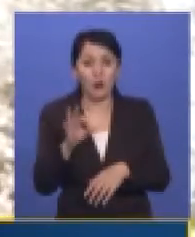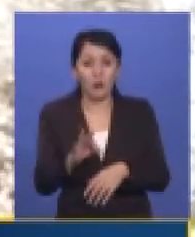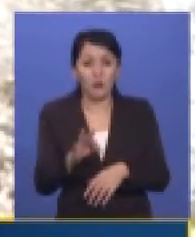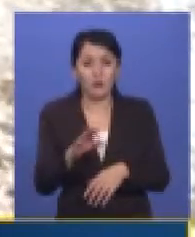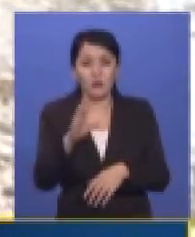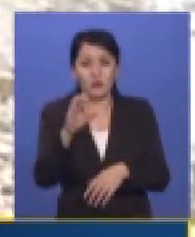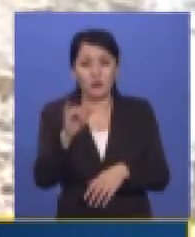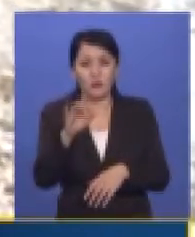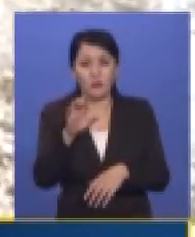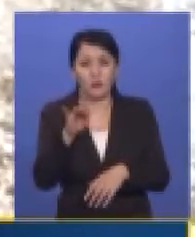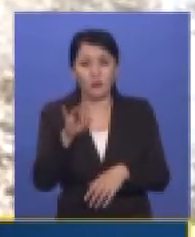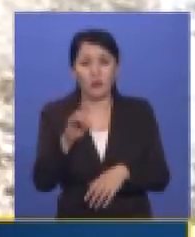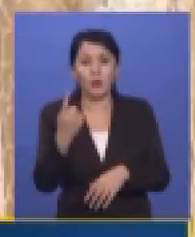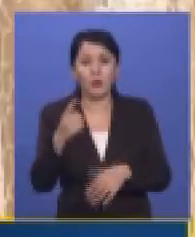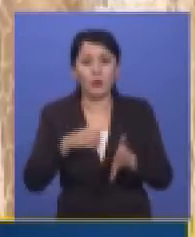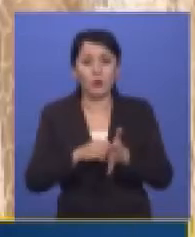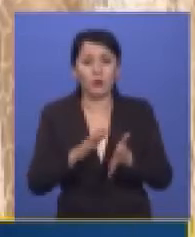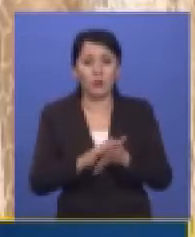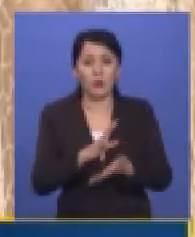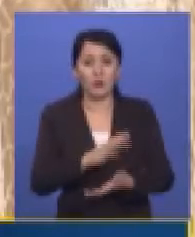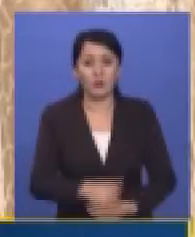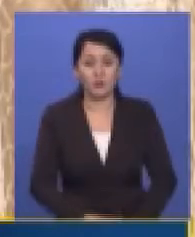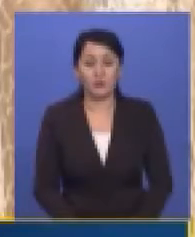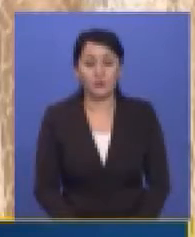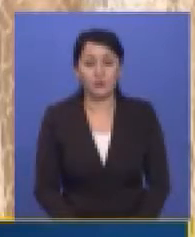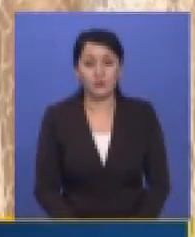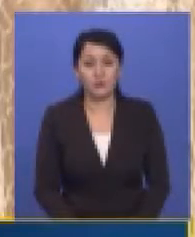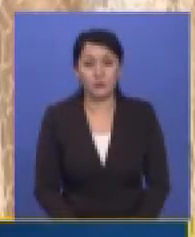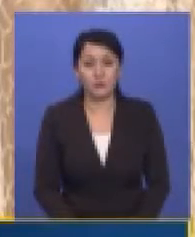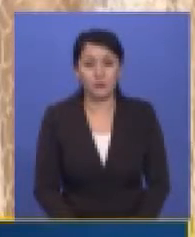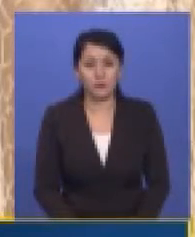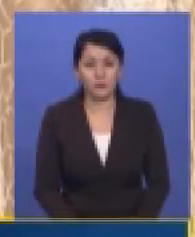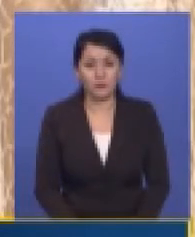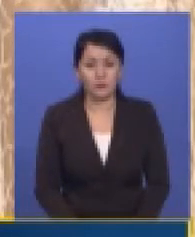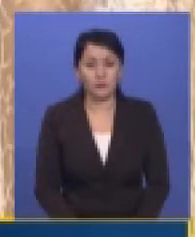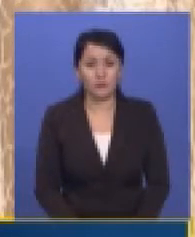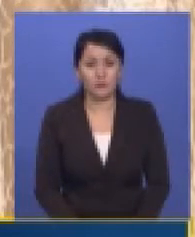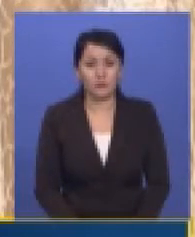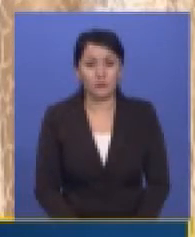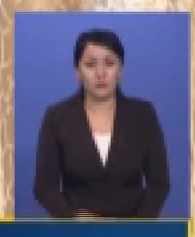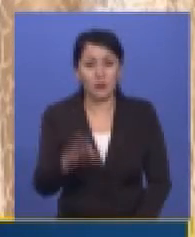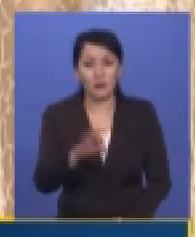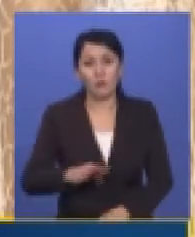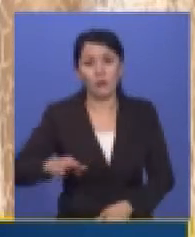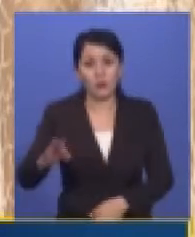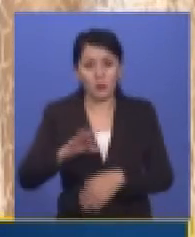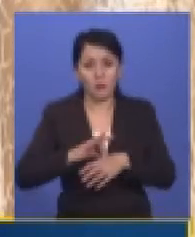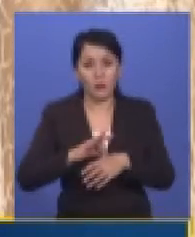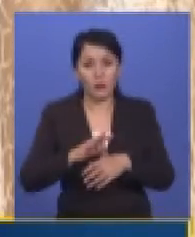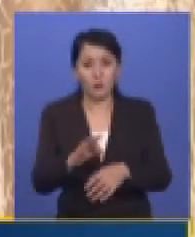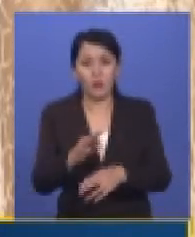Сібір жарасының бір жағдайы тіркелді. В текущем году зарегистрирован один неблагополучный пункт по сибирской язве в Акжарском районе. Проведен